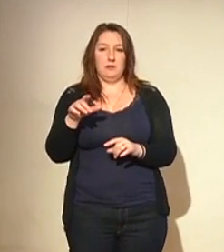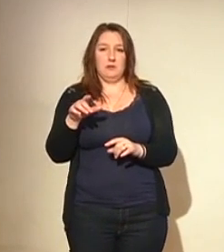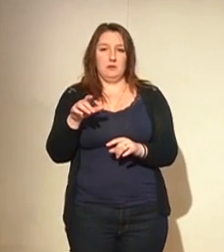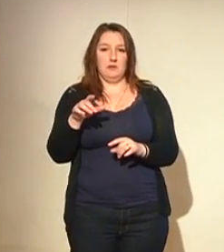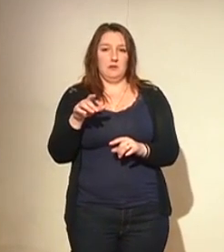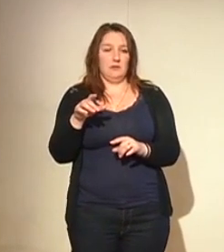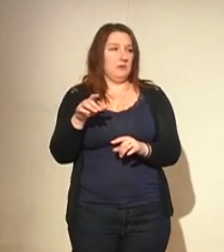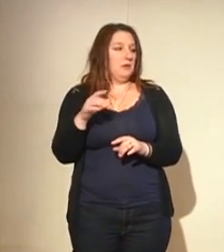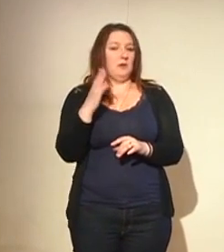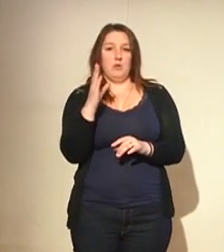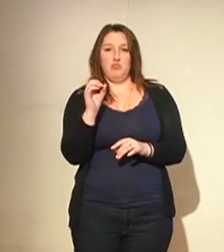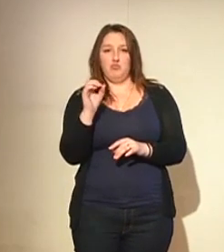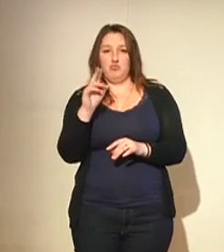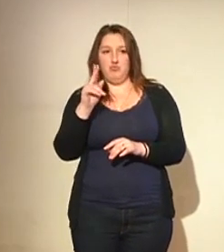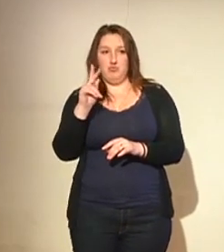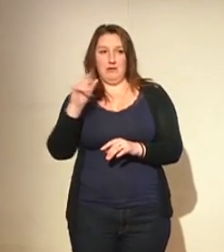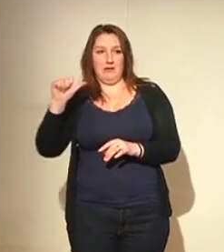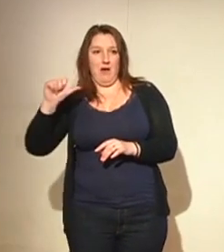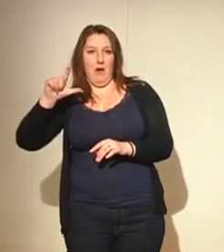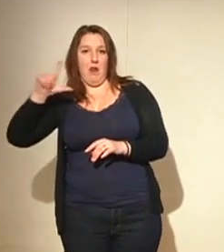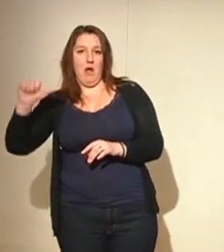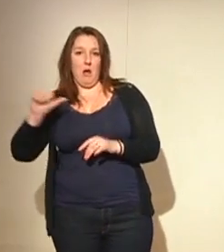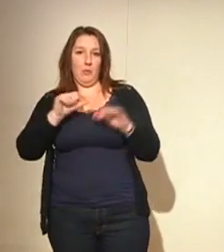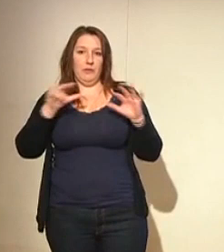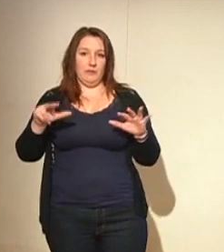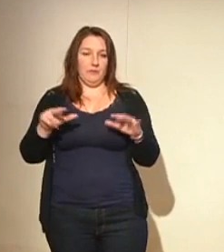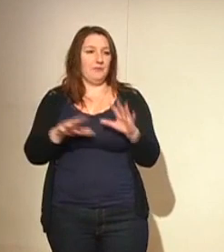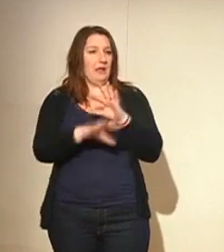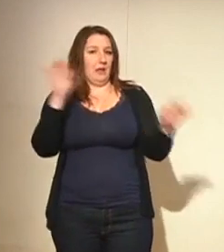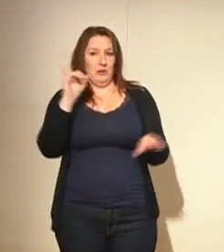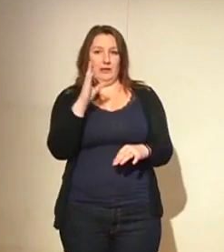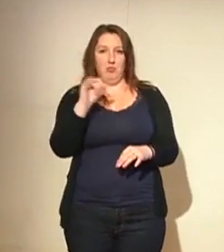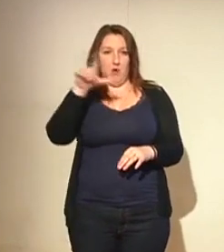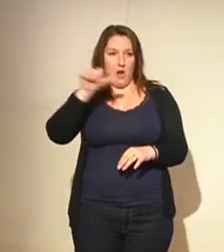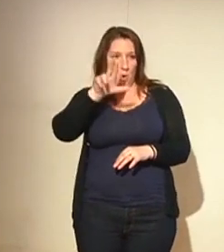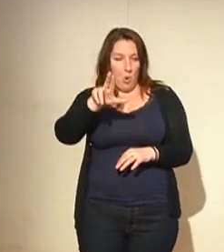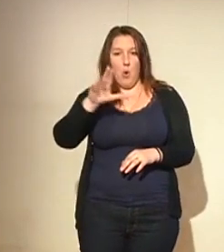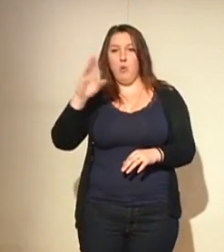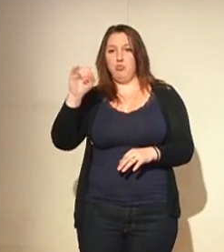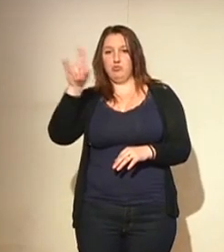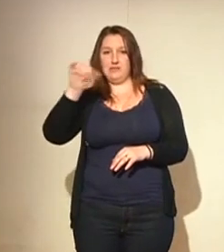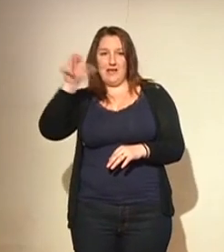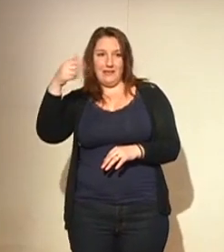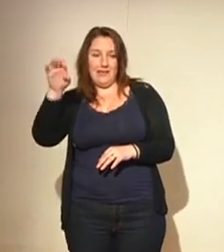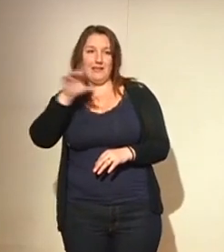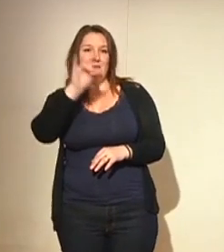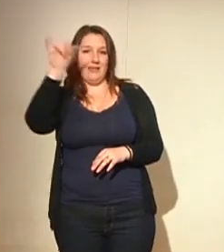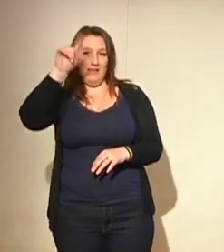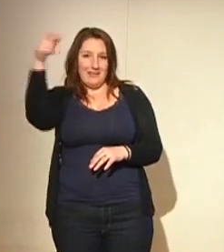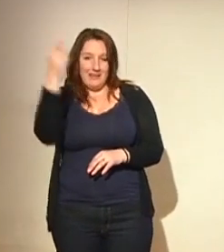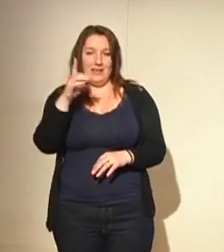oui boukala pardon 8 donc sont élu boilau bousayet daté jidel mon